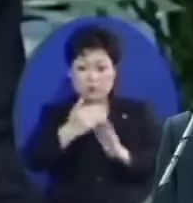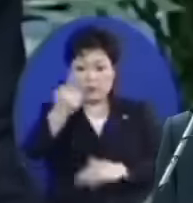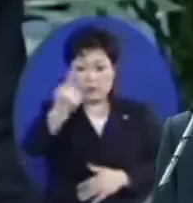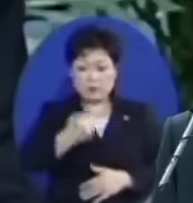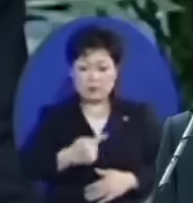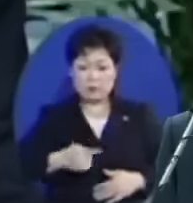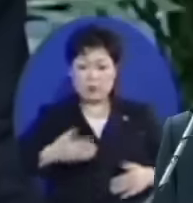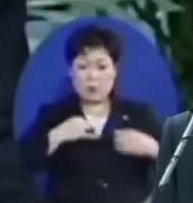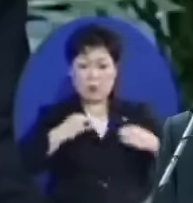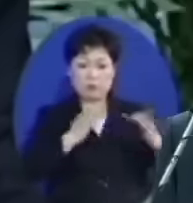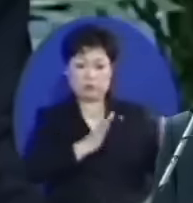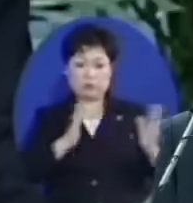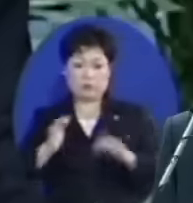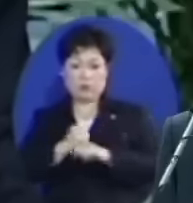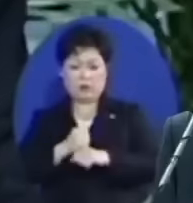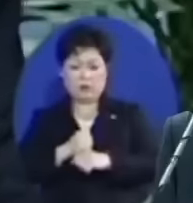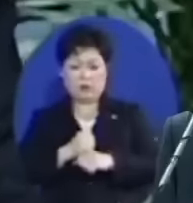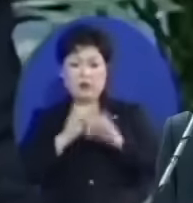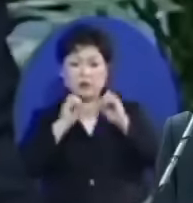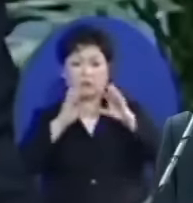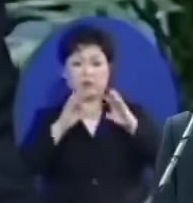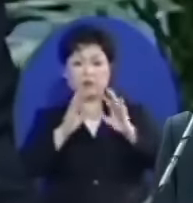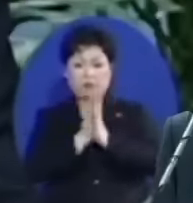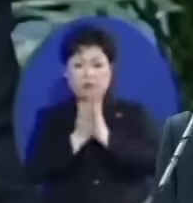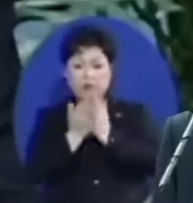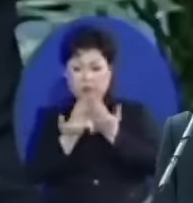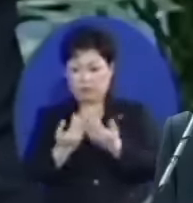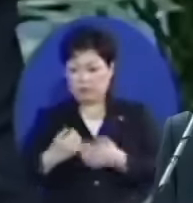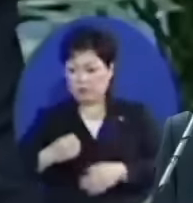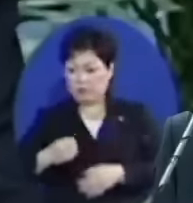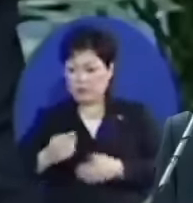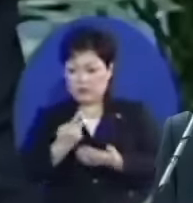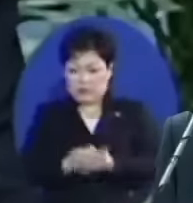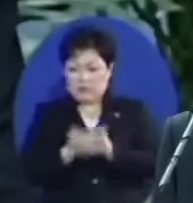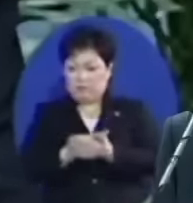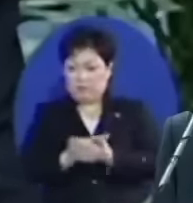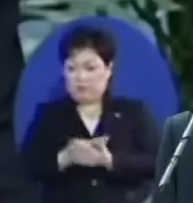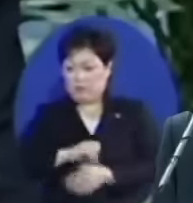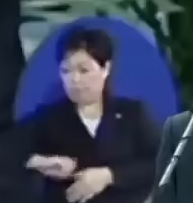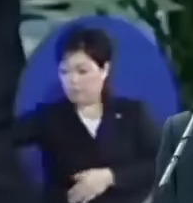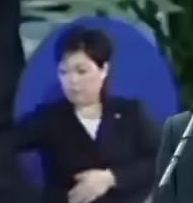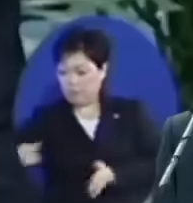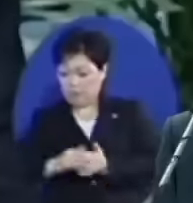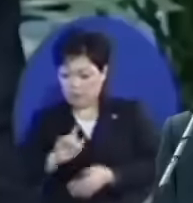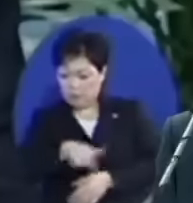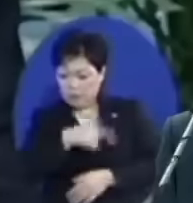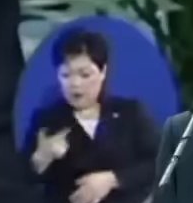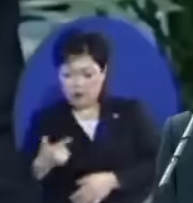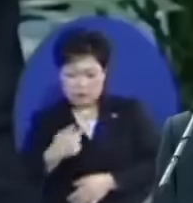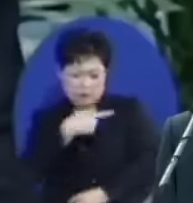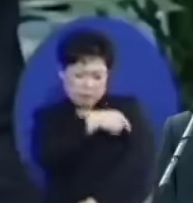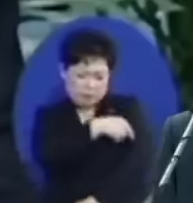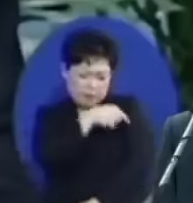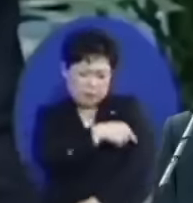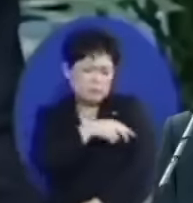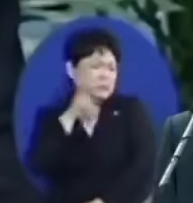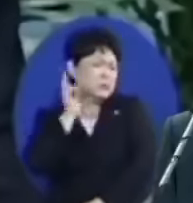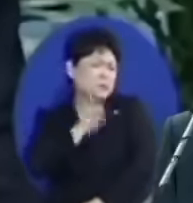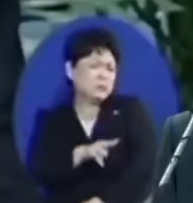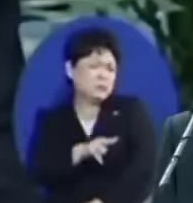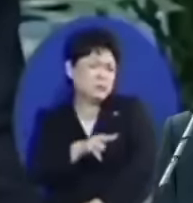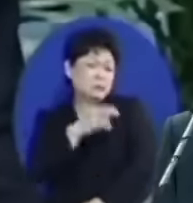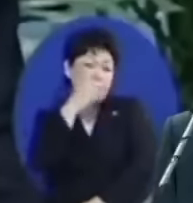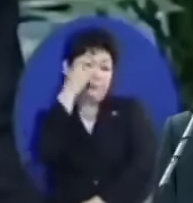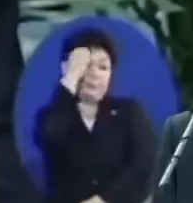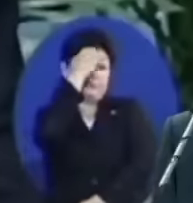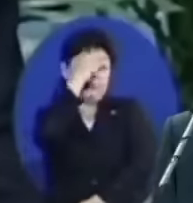그 전도지를 침대 곁에 던져놨습니다. 근데 하루는 내가 마약 주사를 너무 많이 맞아가지고서